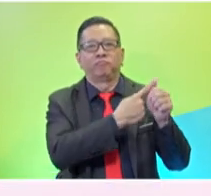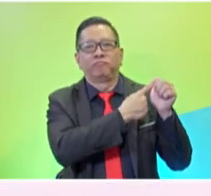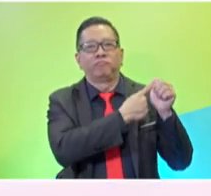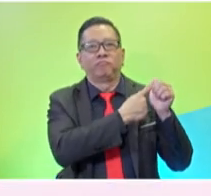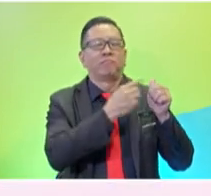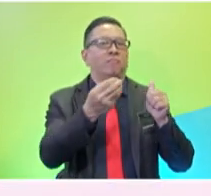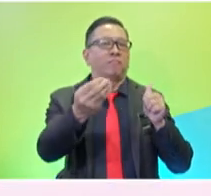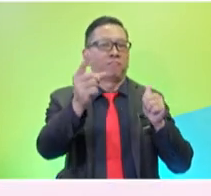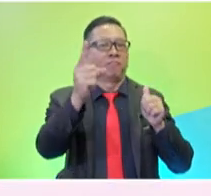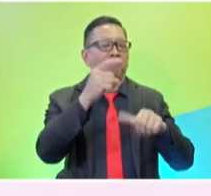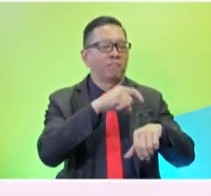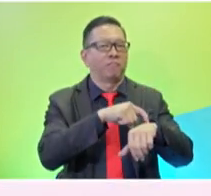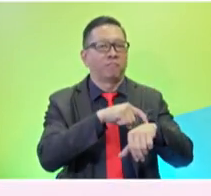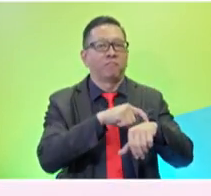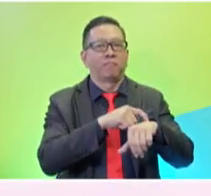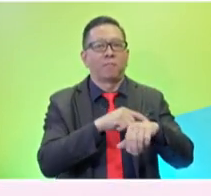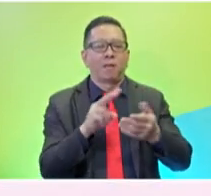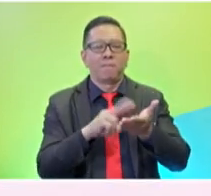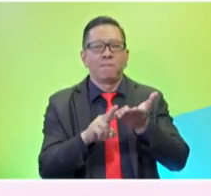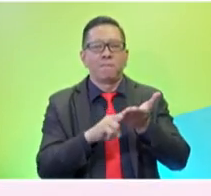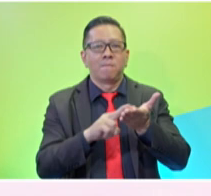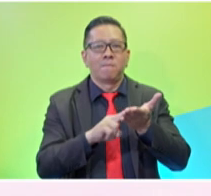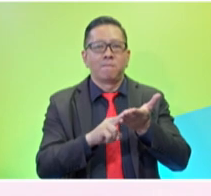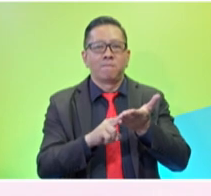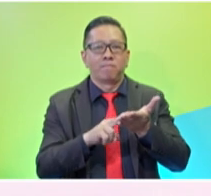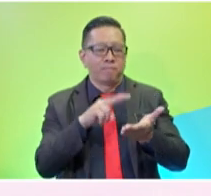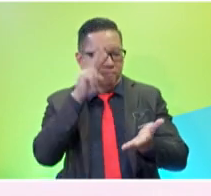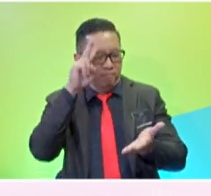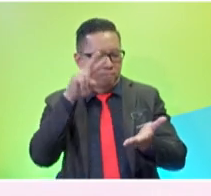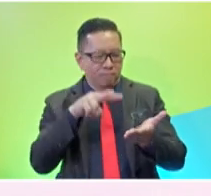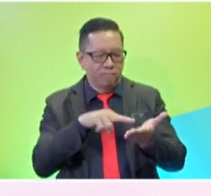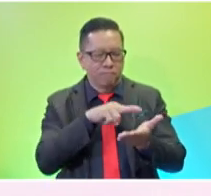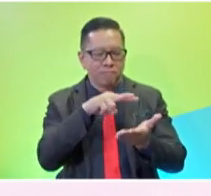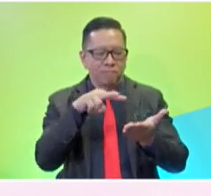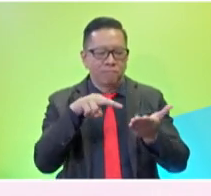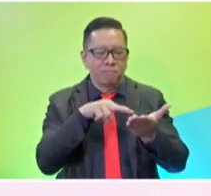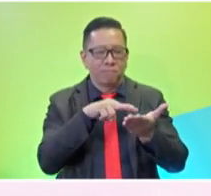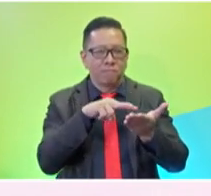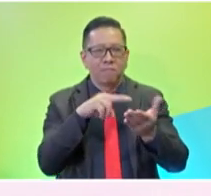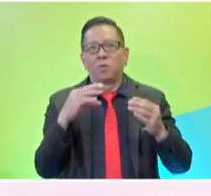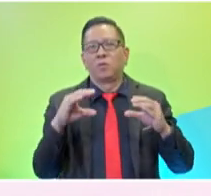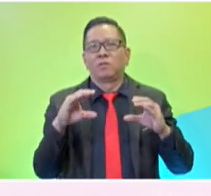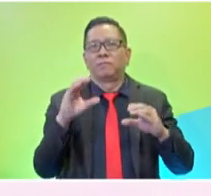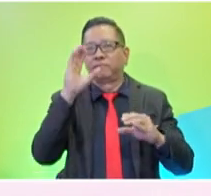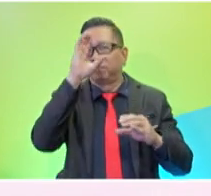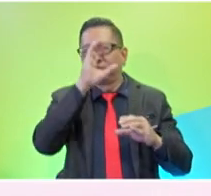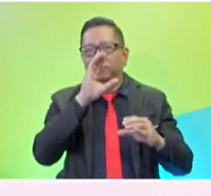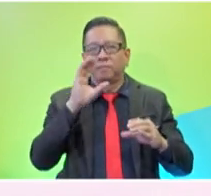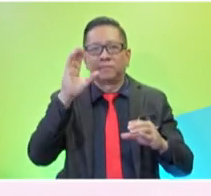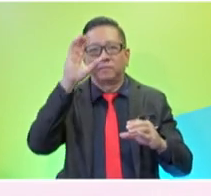masuk kepada murid-murid baca soalnya dengan teliti dan juga Coba cari dan juga